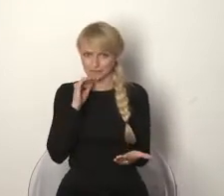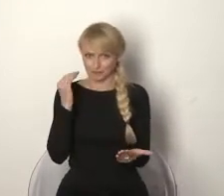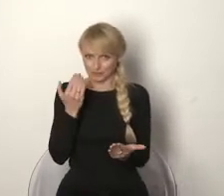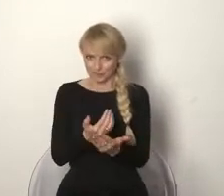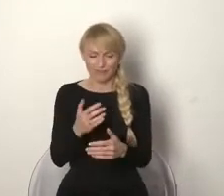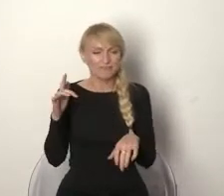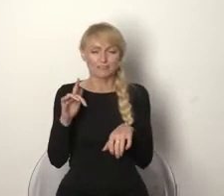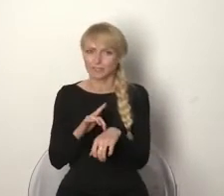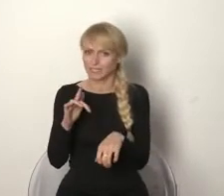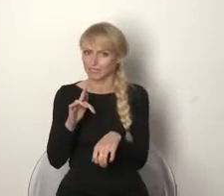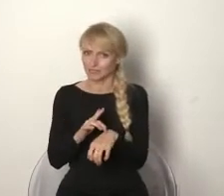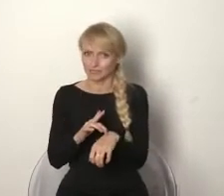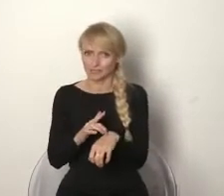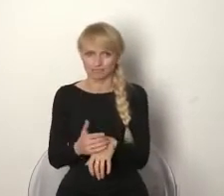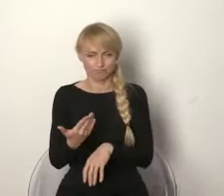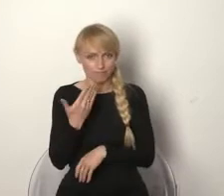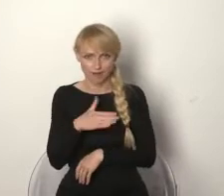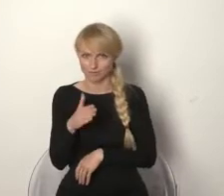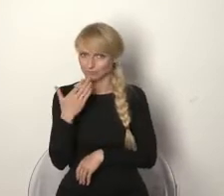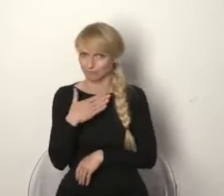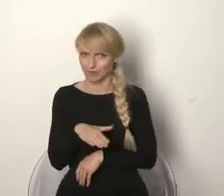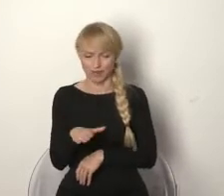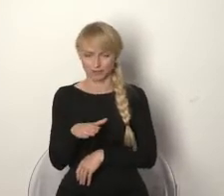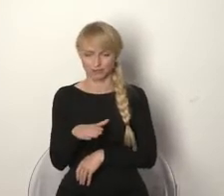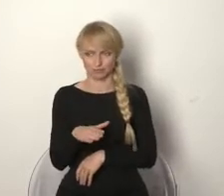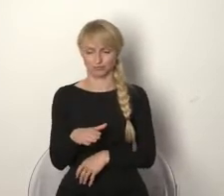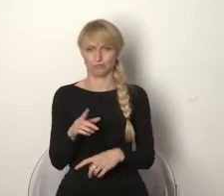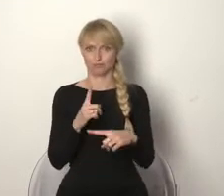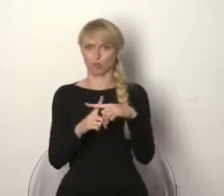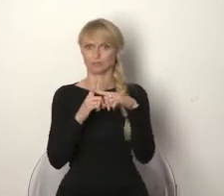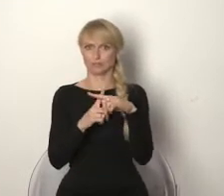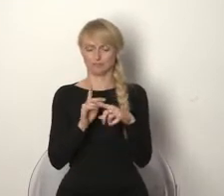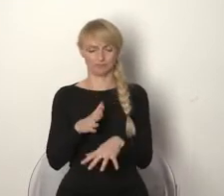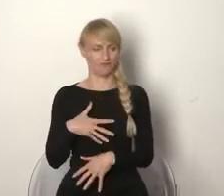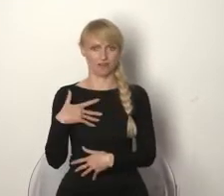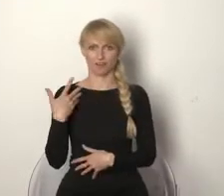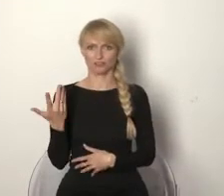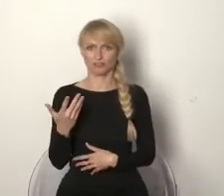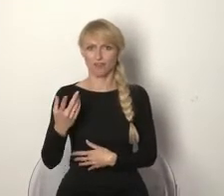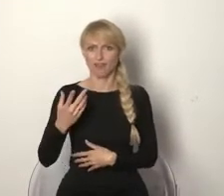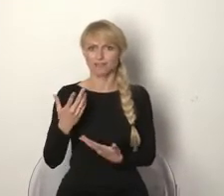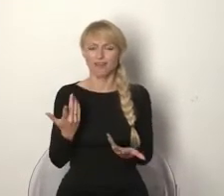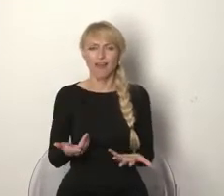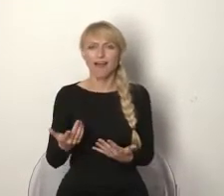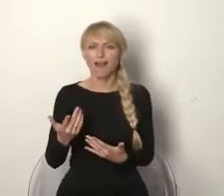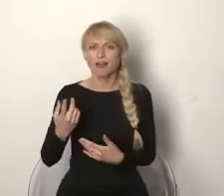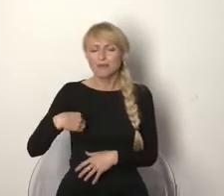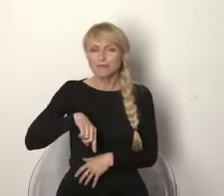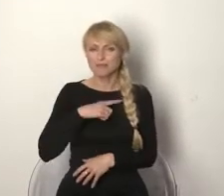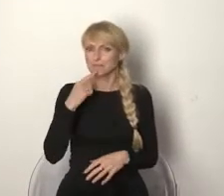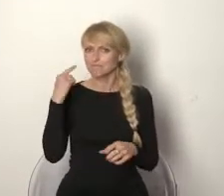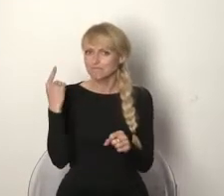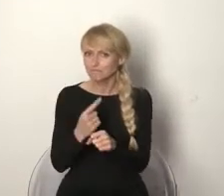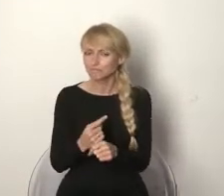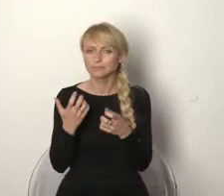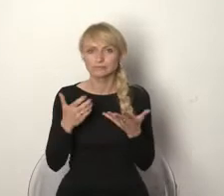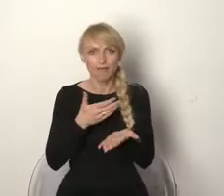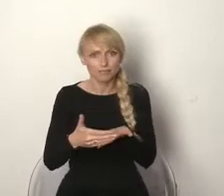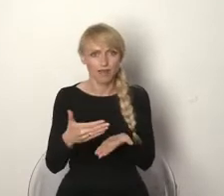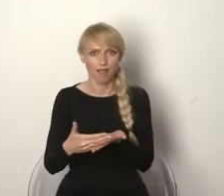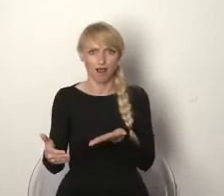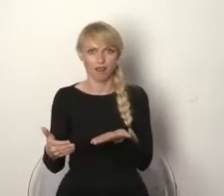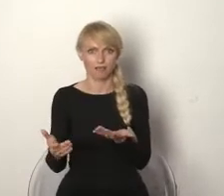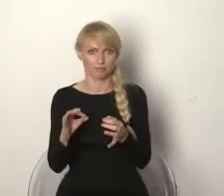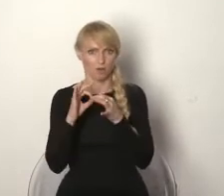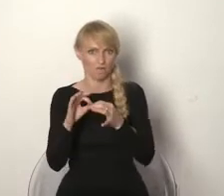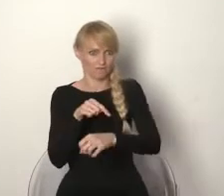no bardzo, bardzo pozytywnie nas zaskoczyły. Mieliśmy bardzo pozytywny feedback i zdecydowaliśmy o kontynuacji tego projektu